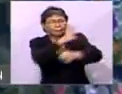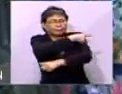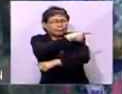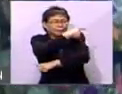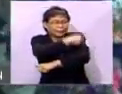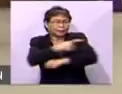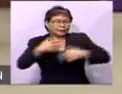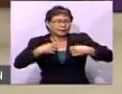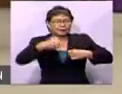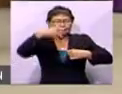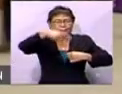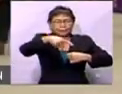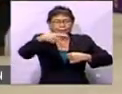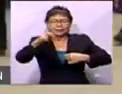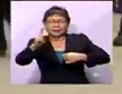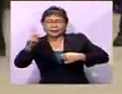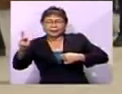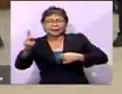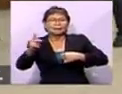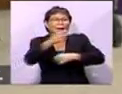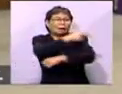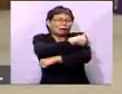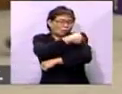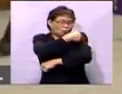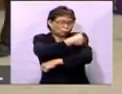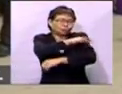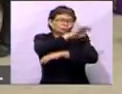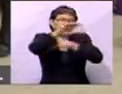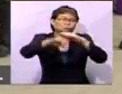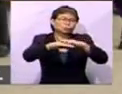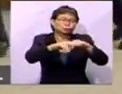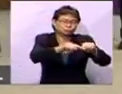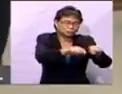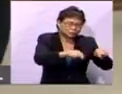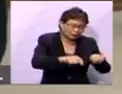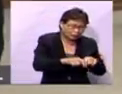kesihatan PPKK dan hospital seluruh daerah. Sebelum ini,